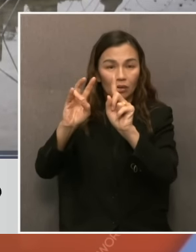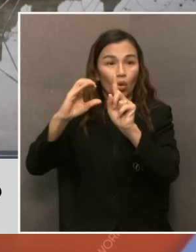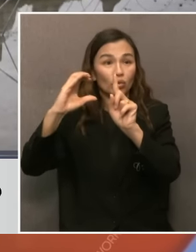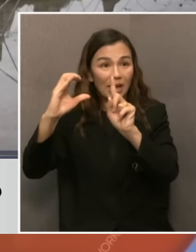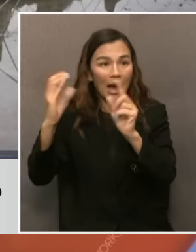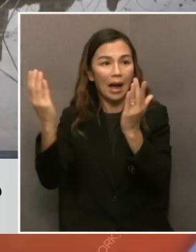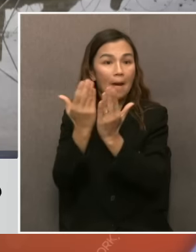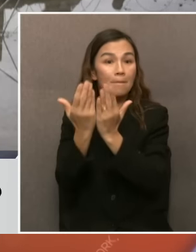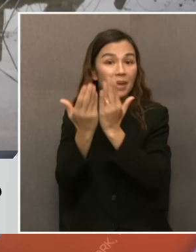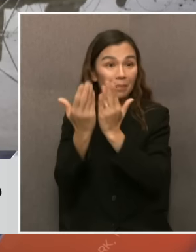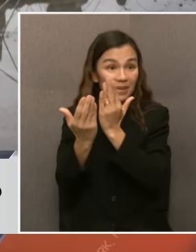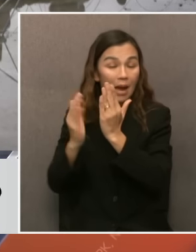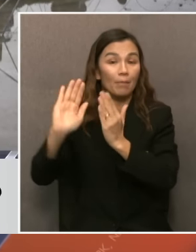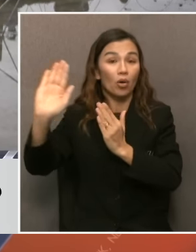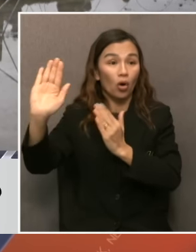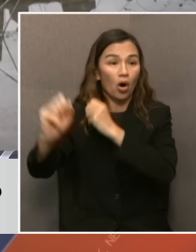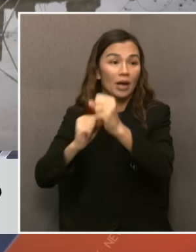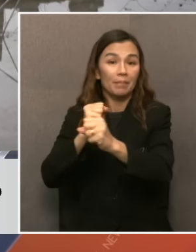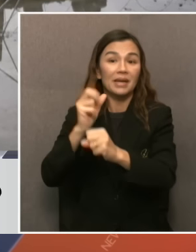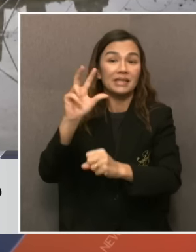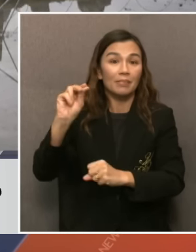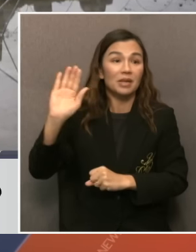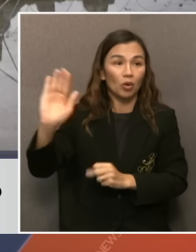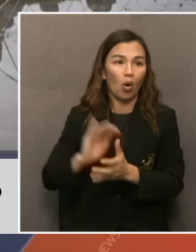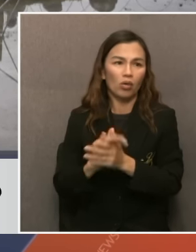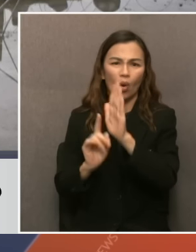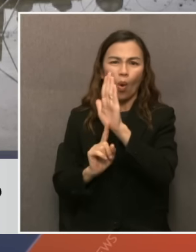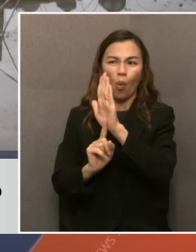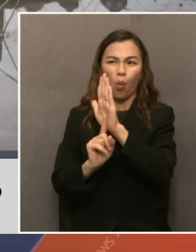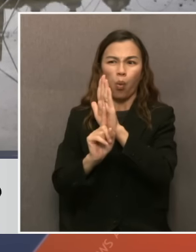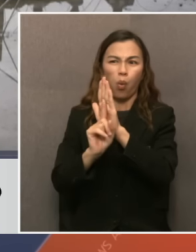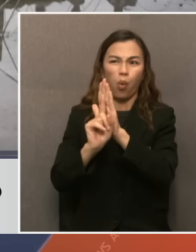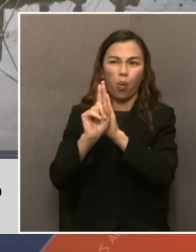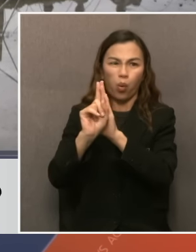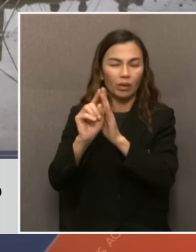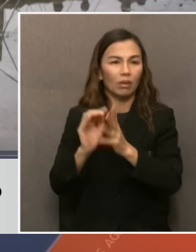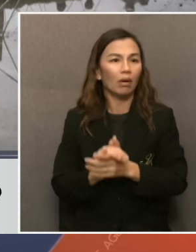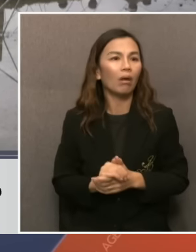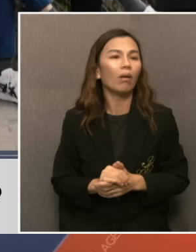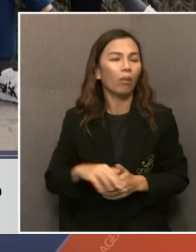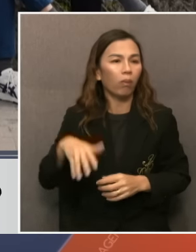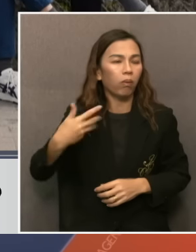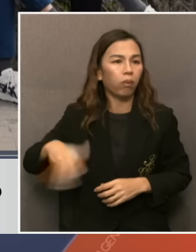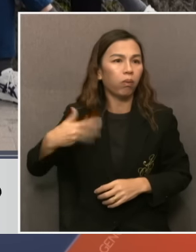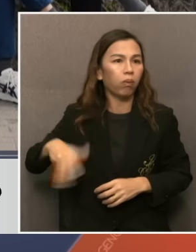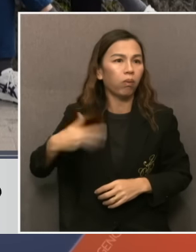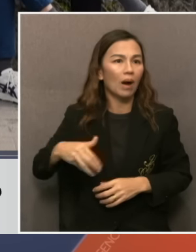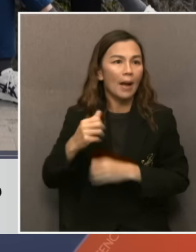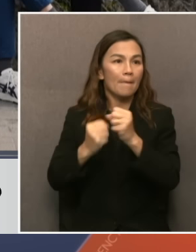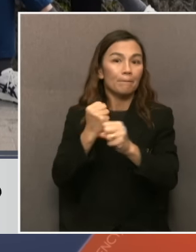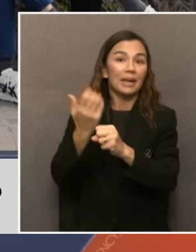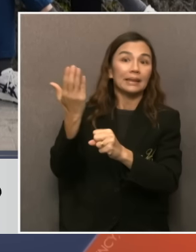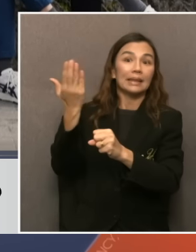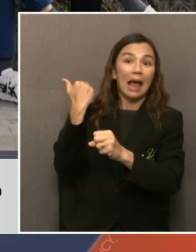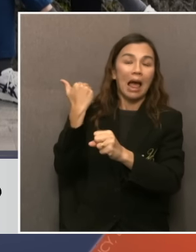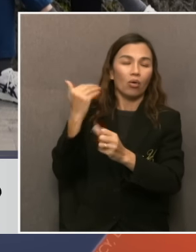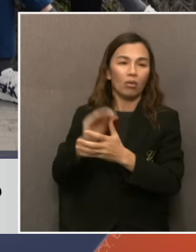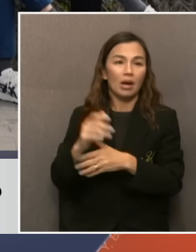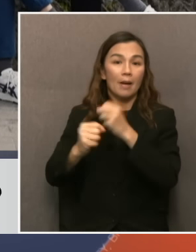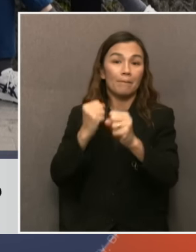เมื่อเทียบกับเกณฑ์เฉลี่ย30ปีซึ่งสูงมากแล้วก็ลบสถิติถ้าเกิดเทียบกับปีก่อนซึ่งเป็นปีเอลนีโยเนี่